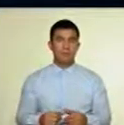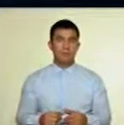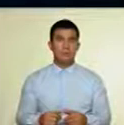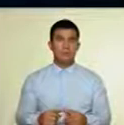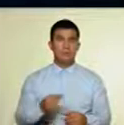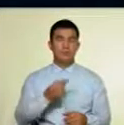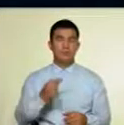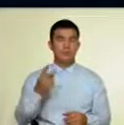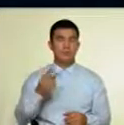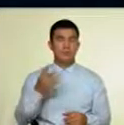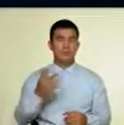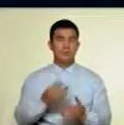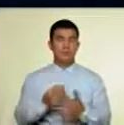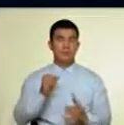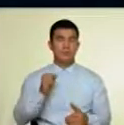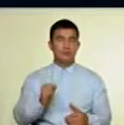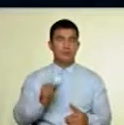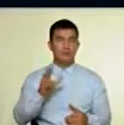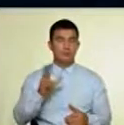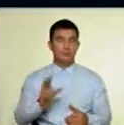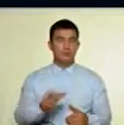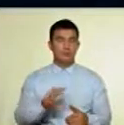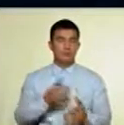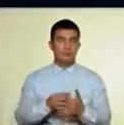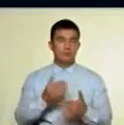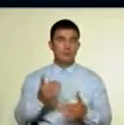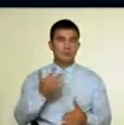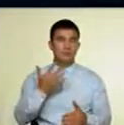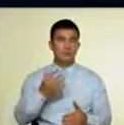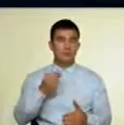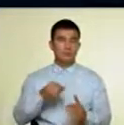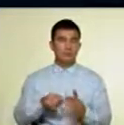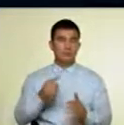minus 25 a kub ya'ni 5 dan 1 ning